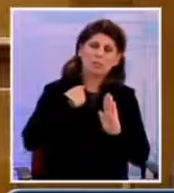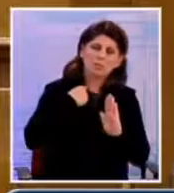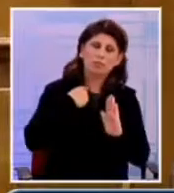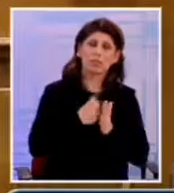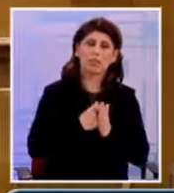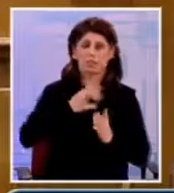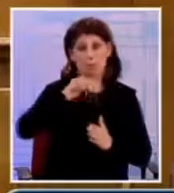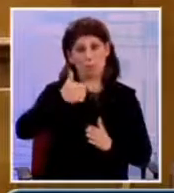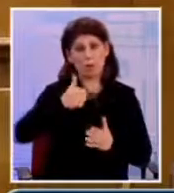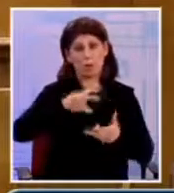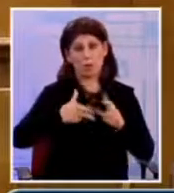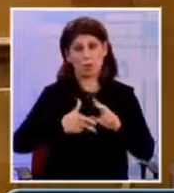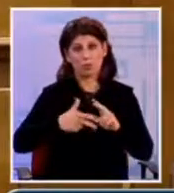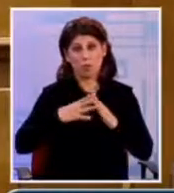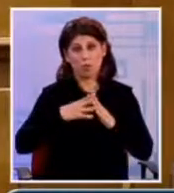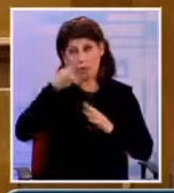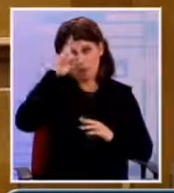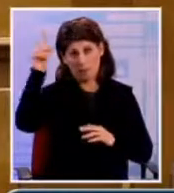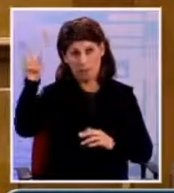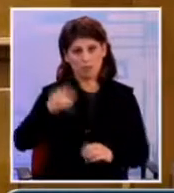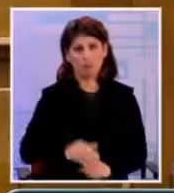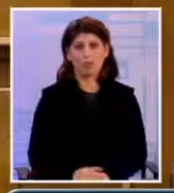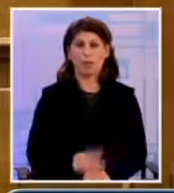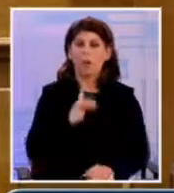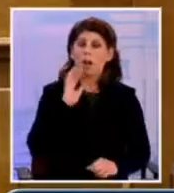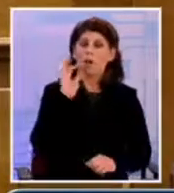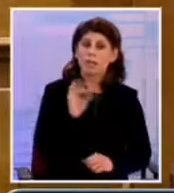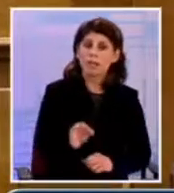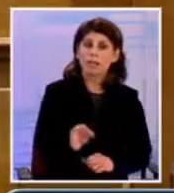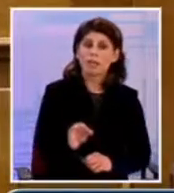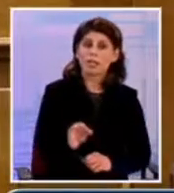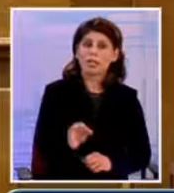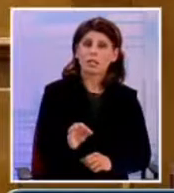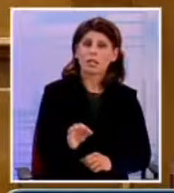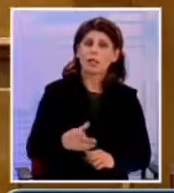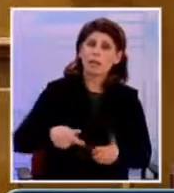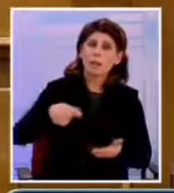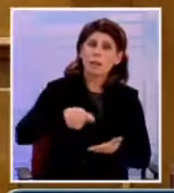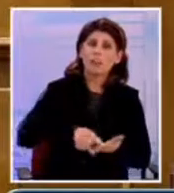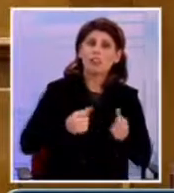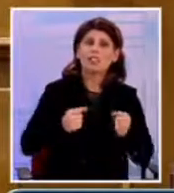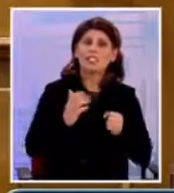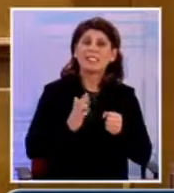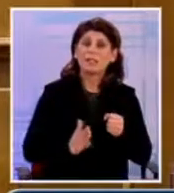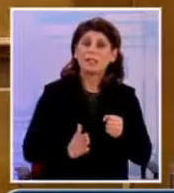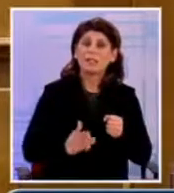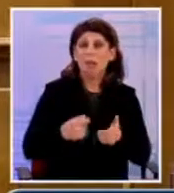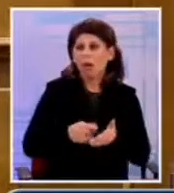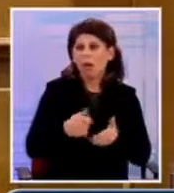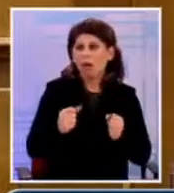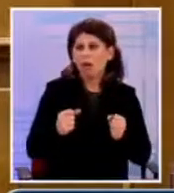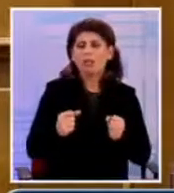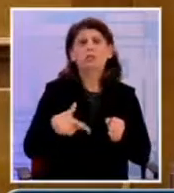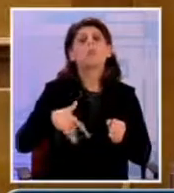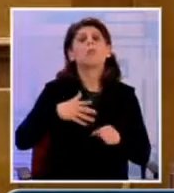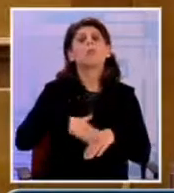στον Πρώτο Παγκόσμιο Πόλεμο Γερμανία οδήγησαν να πληρώνει την κρίση, μια κρίση που δεν έφταιγε ο